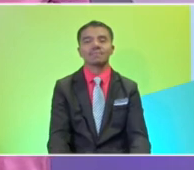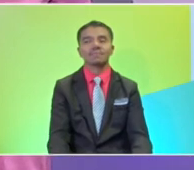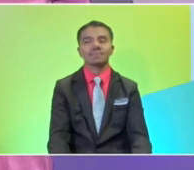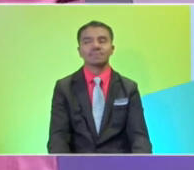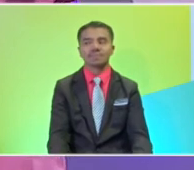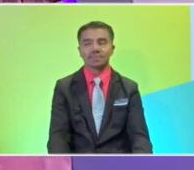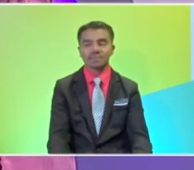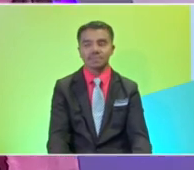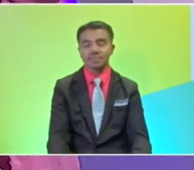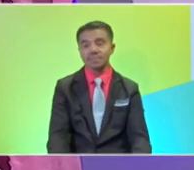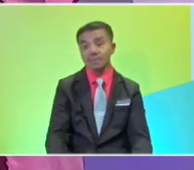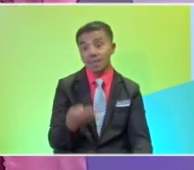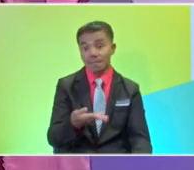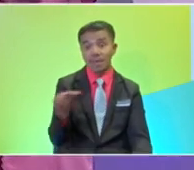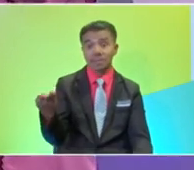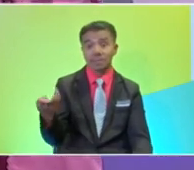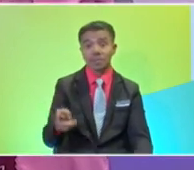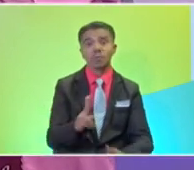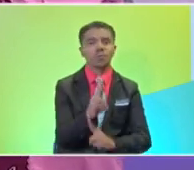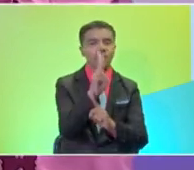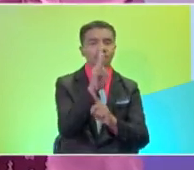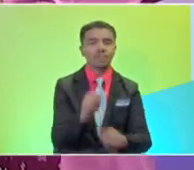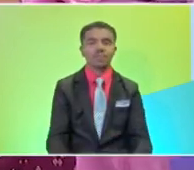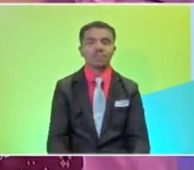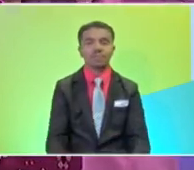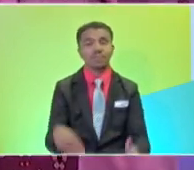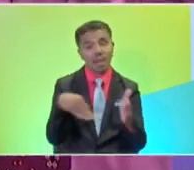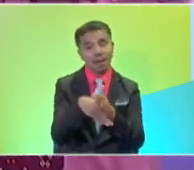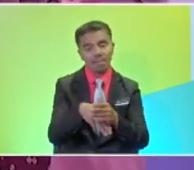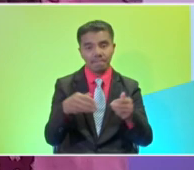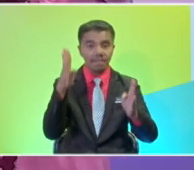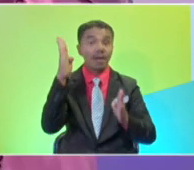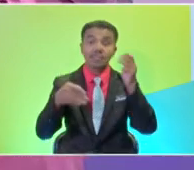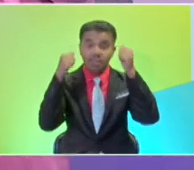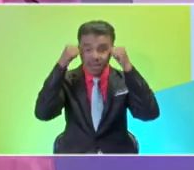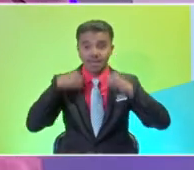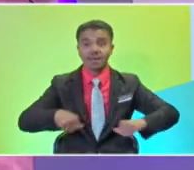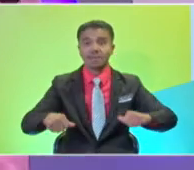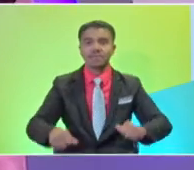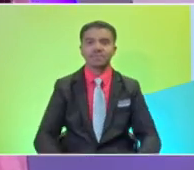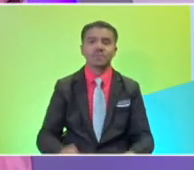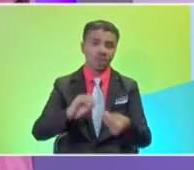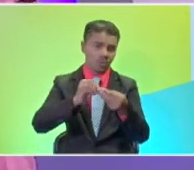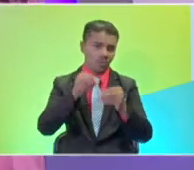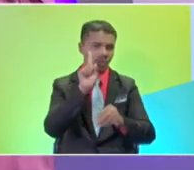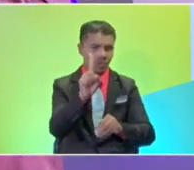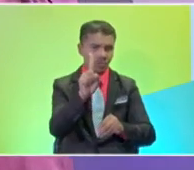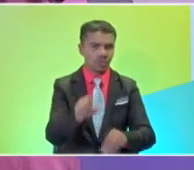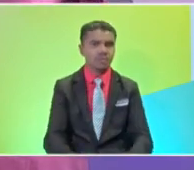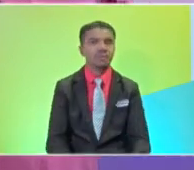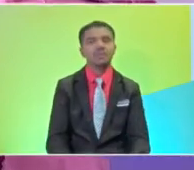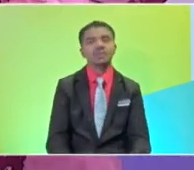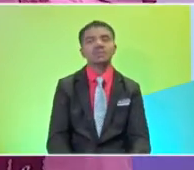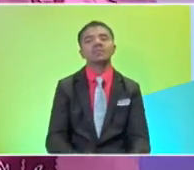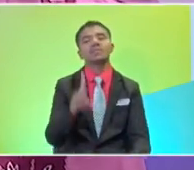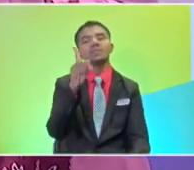almadir okey bahan utama sebenarnya untuk rujukan PBD bahasa Arab di peringkat sekolah menengah rendah adalah antara paling utama Aan dskp yang